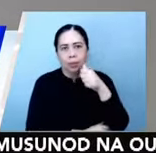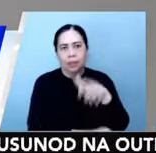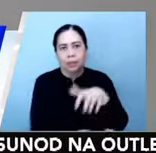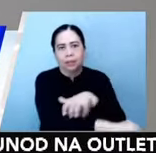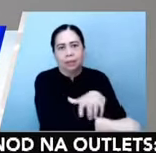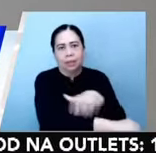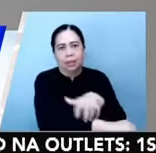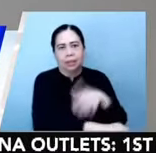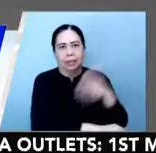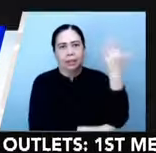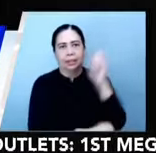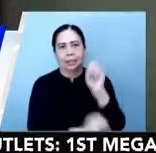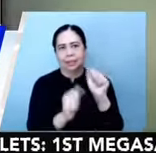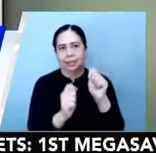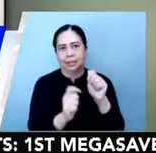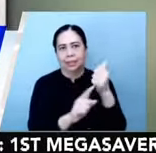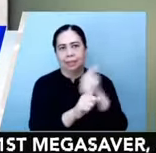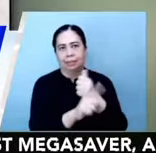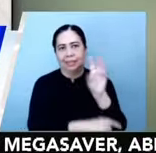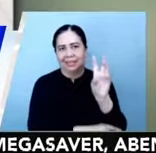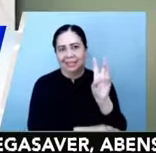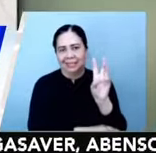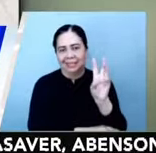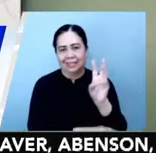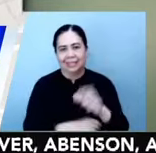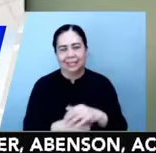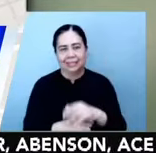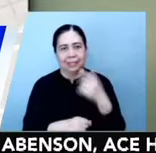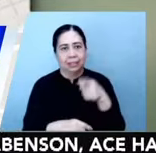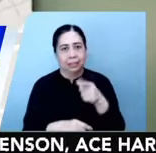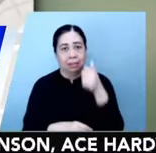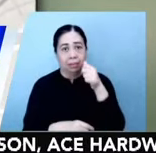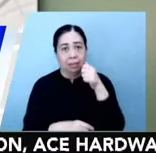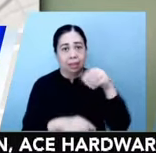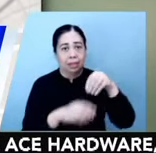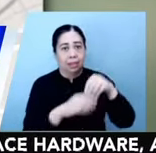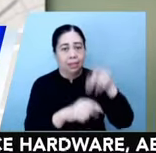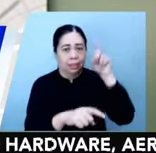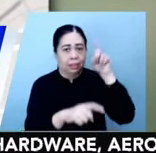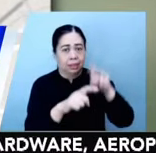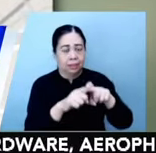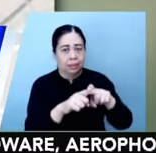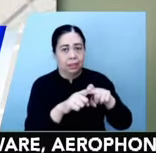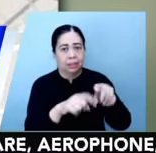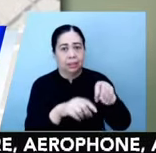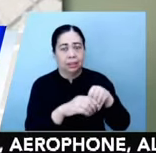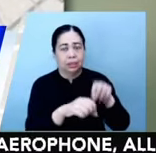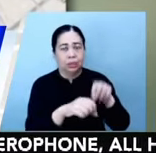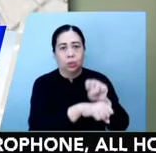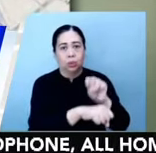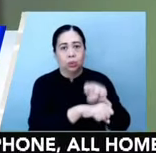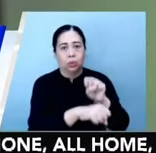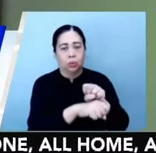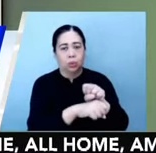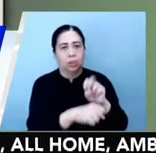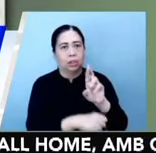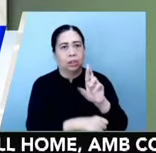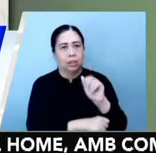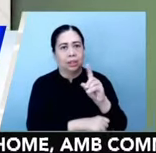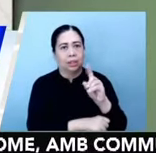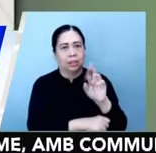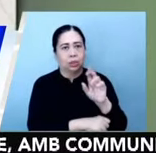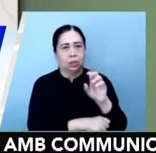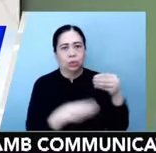Sabado, April 6. Natagpuan ang babae sa loob ng tinutuloyang barak sa pinagtatrabahoang radiator shop ng suspect.